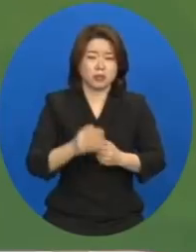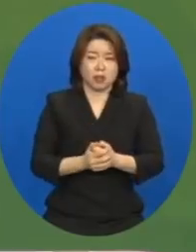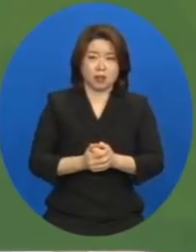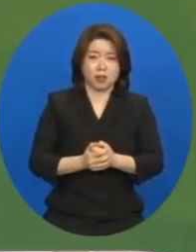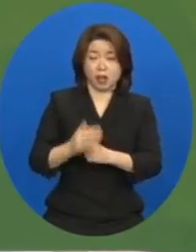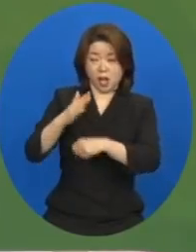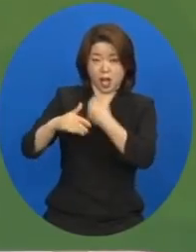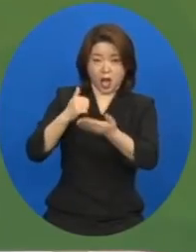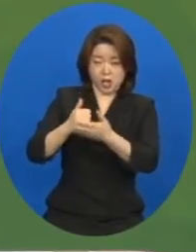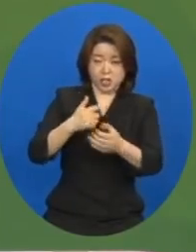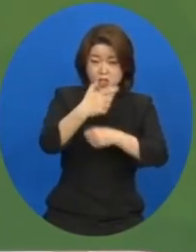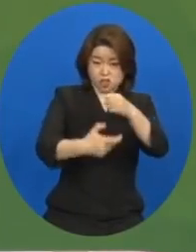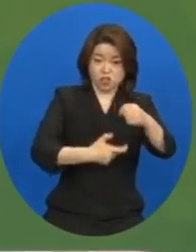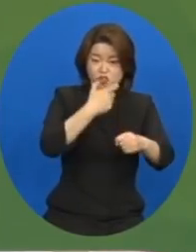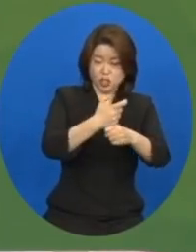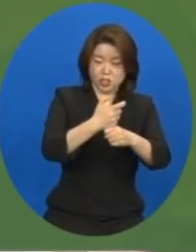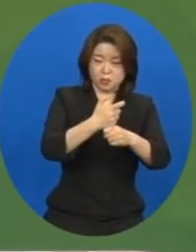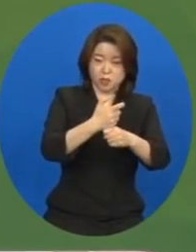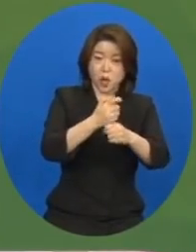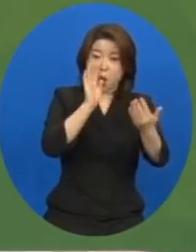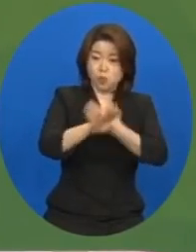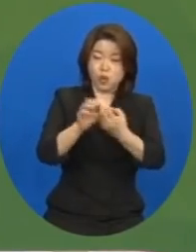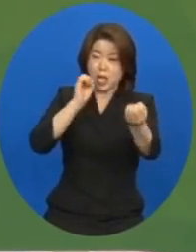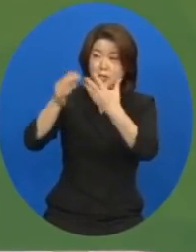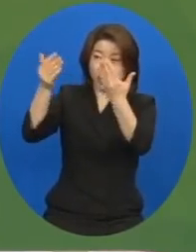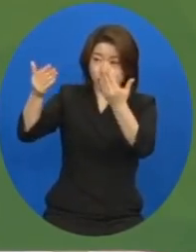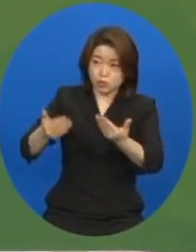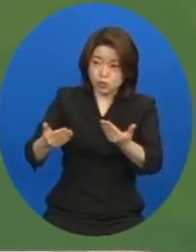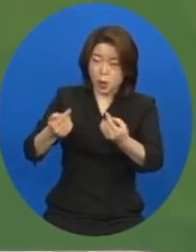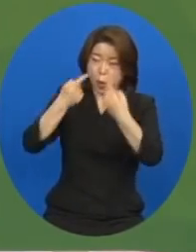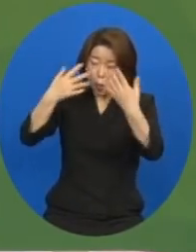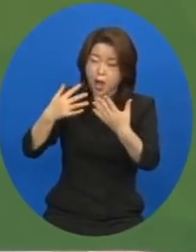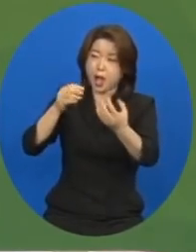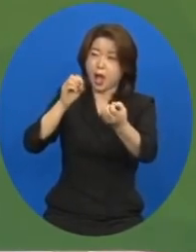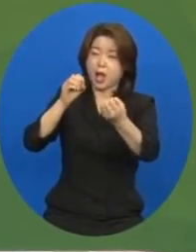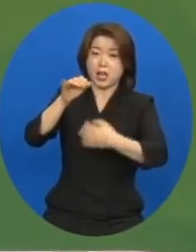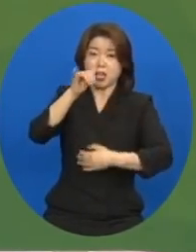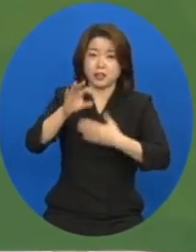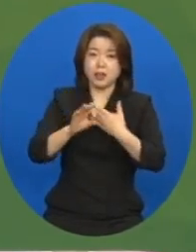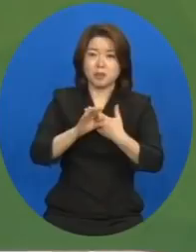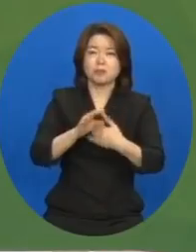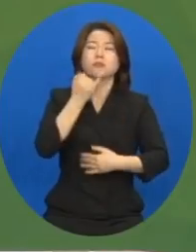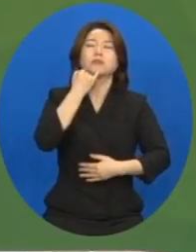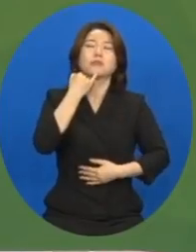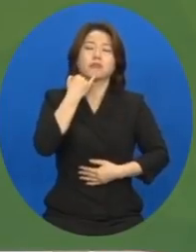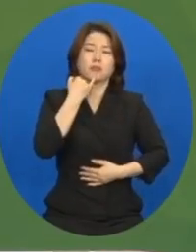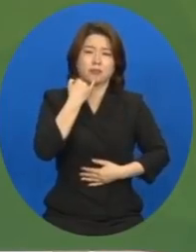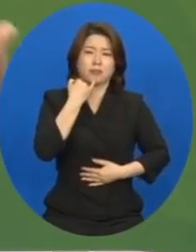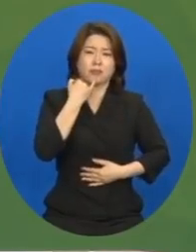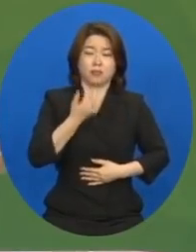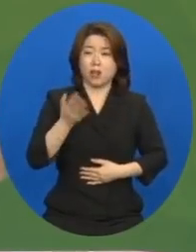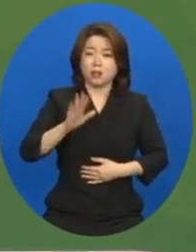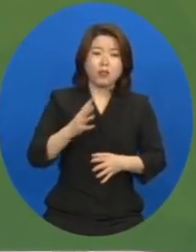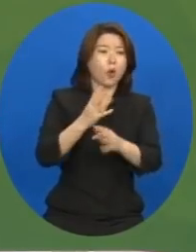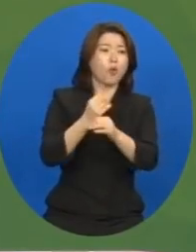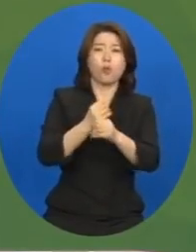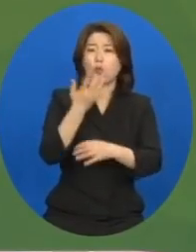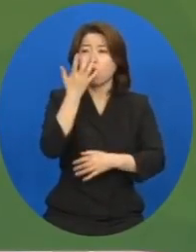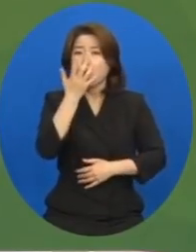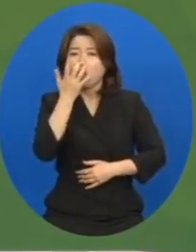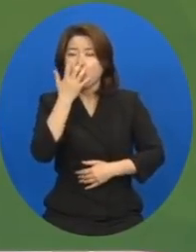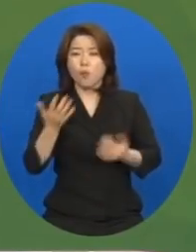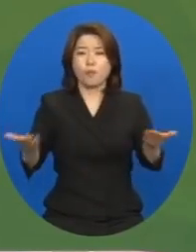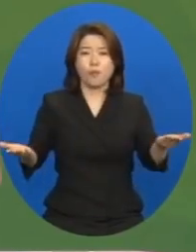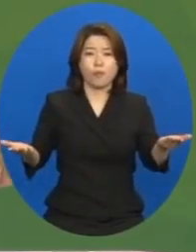하나님이 60년 걸려서 응답하신다고 하셨다면 할만하지요. 그런데 언제인지 모를